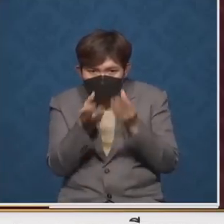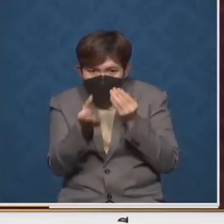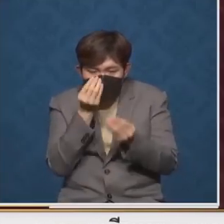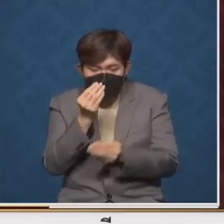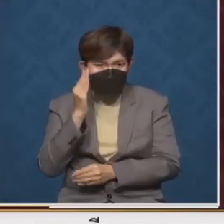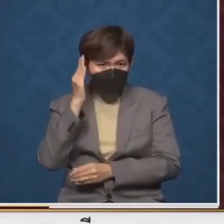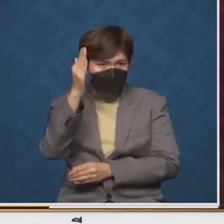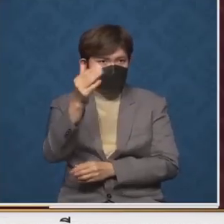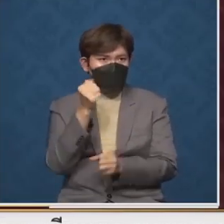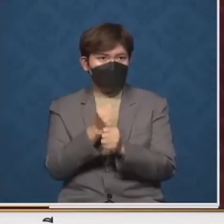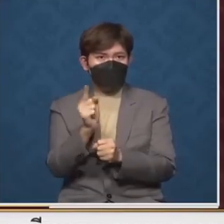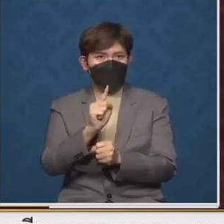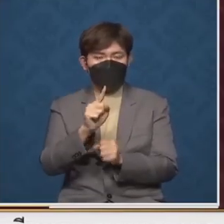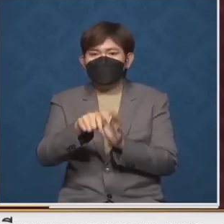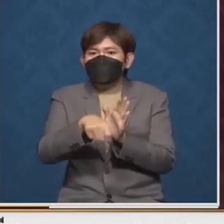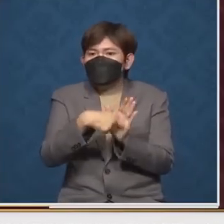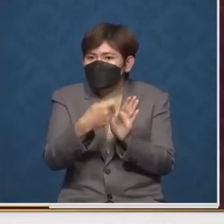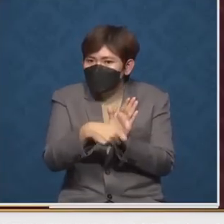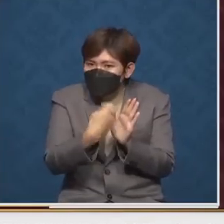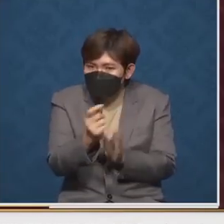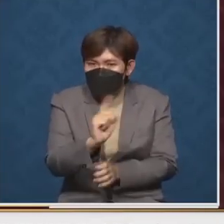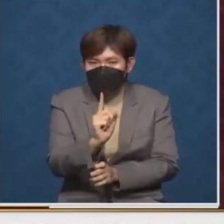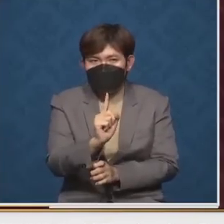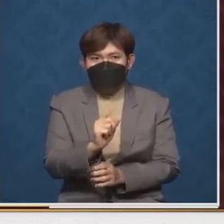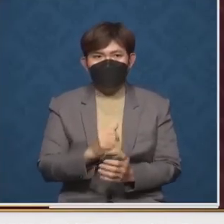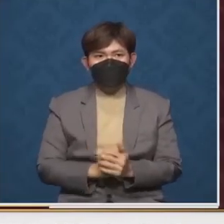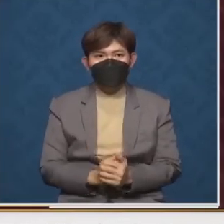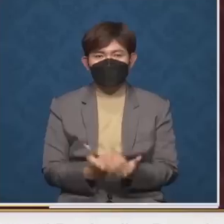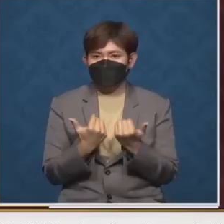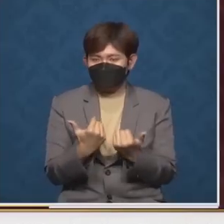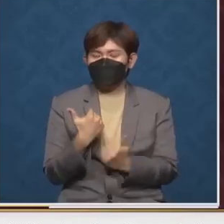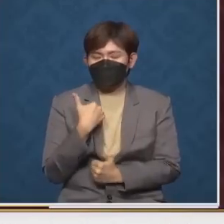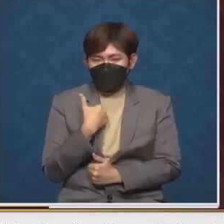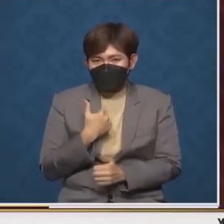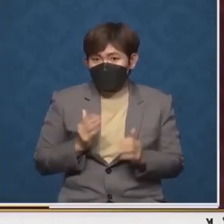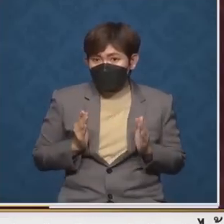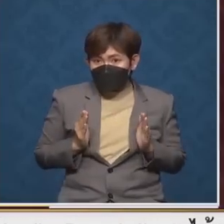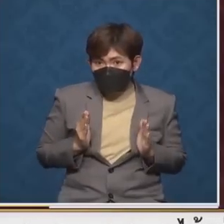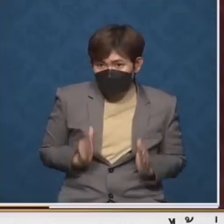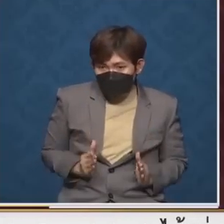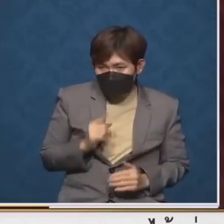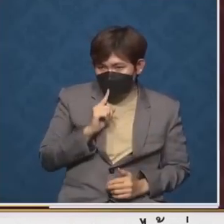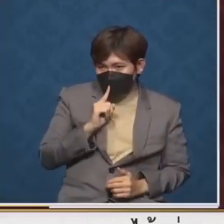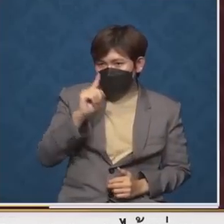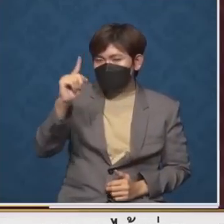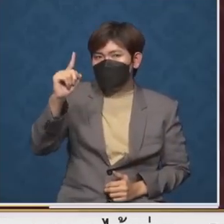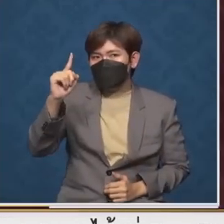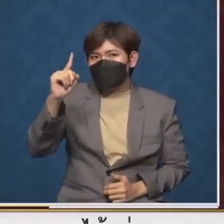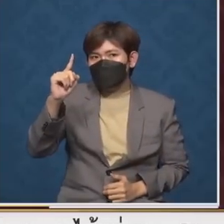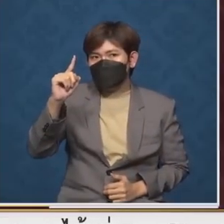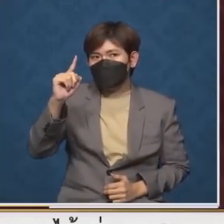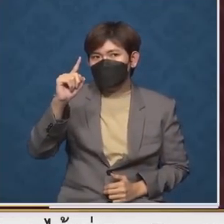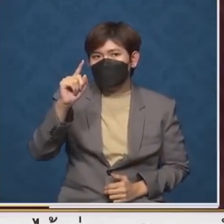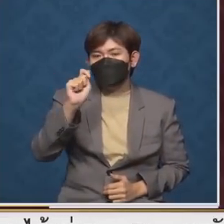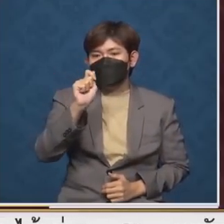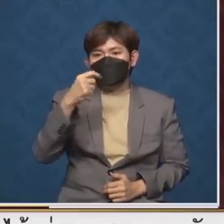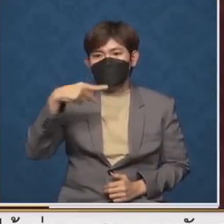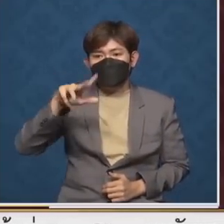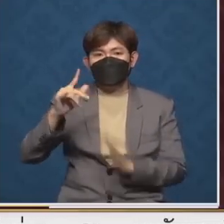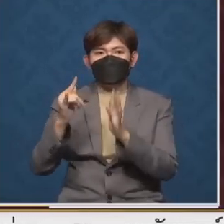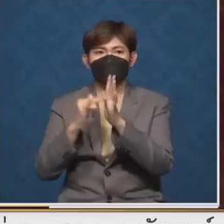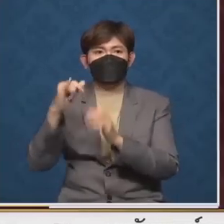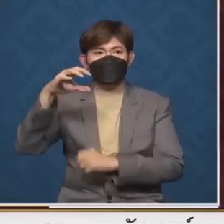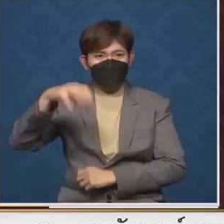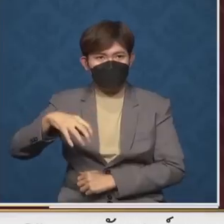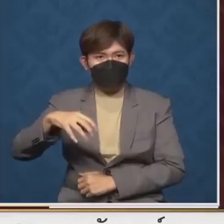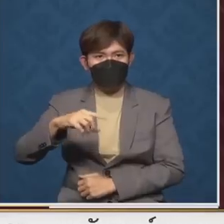ตอนต่อไปเพราะนะครัมันมีคนไปร้องพวกมในการองคการเพศสัจกรรมเอง